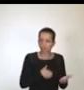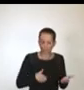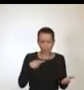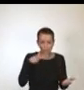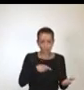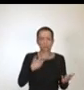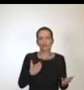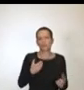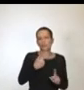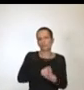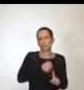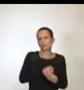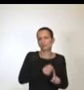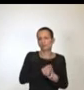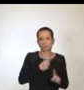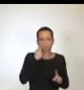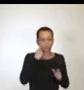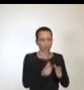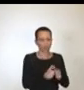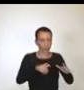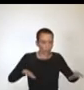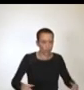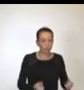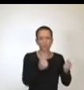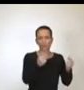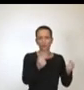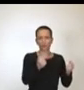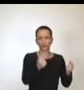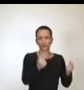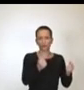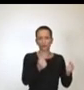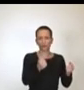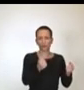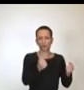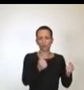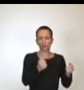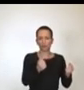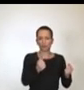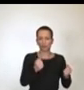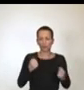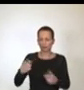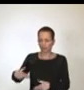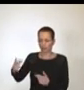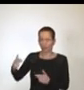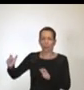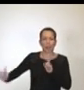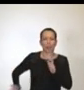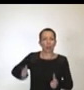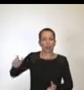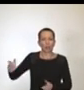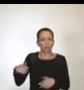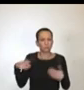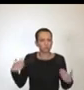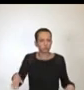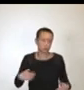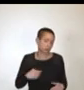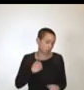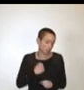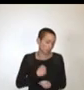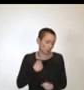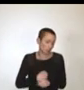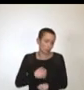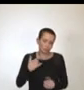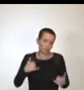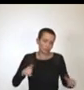pour sauver cet établissement de cette très mauvaise passe. Il y a du travail. Je le rappelle, les